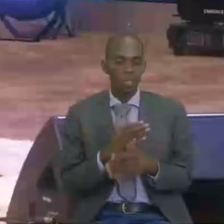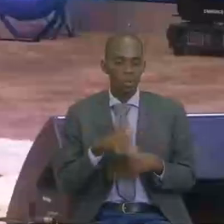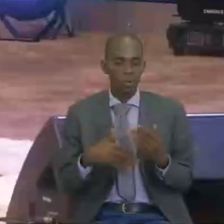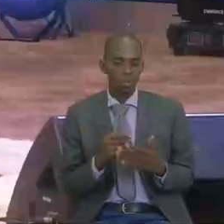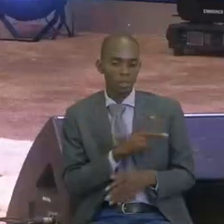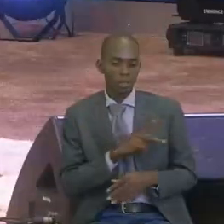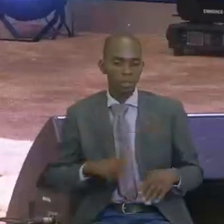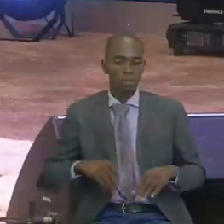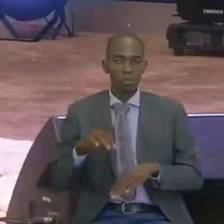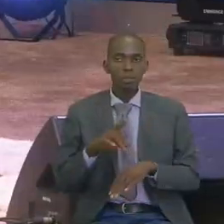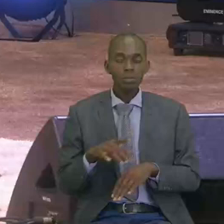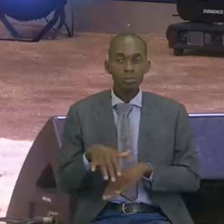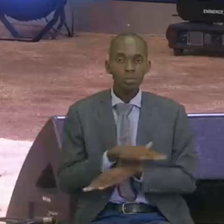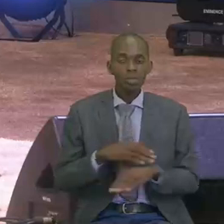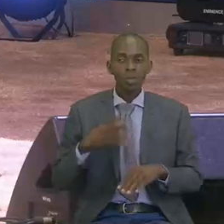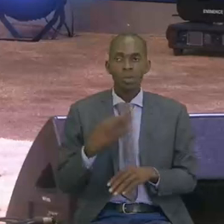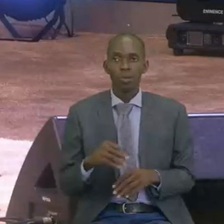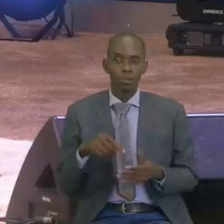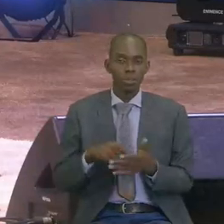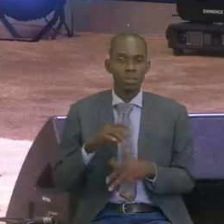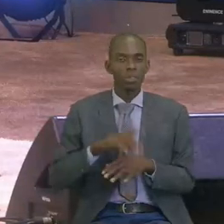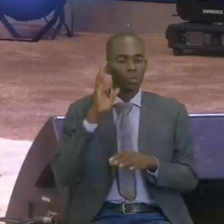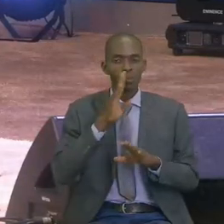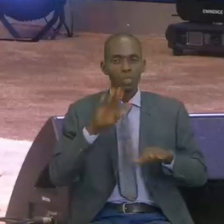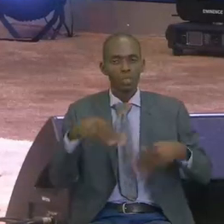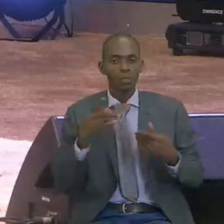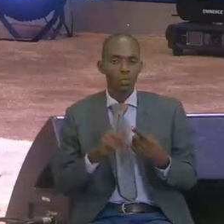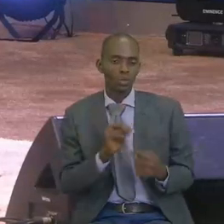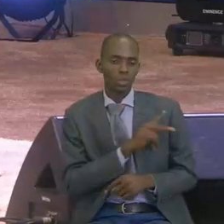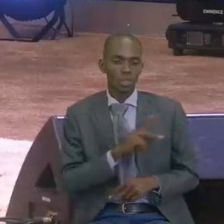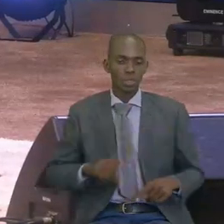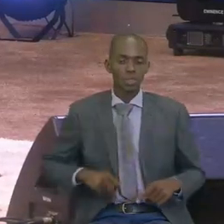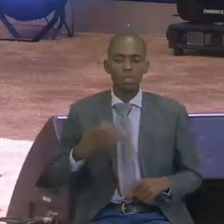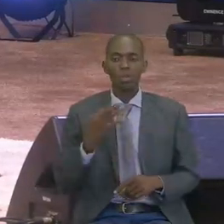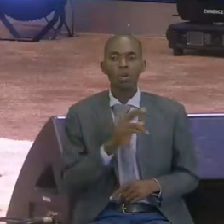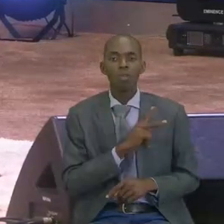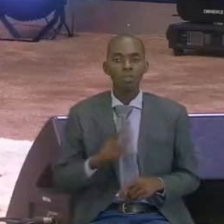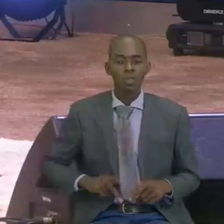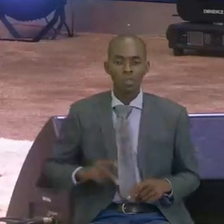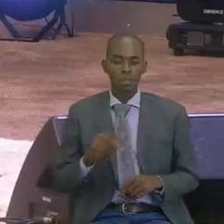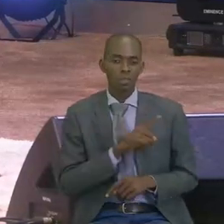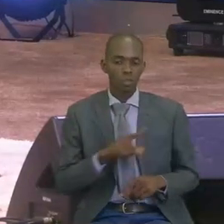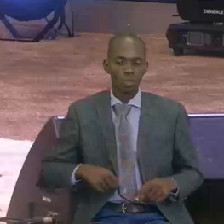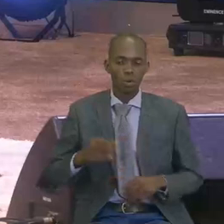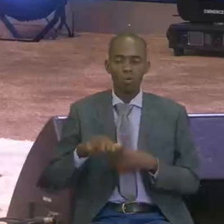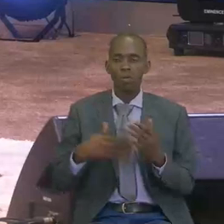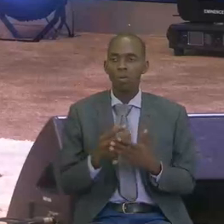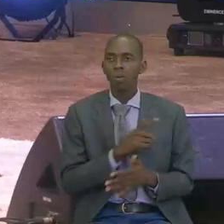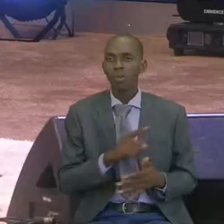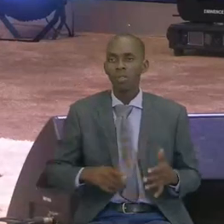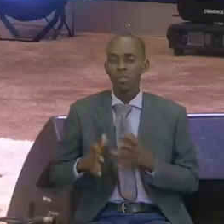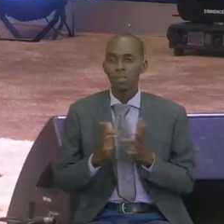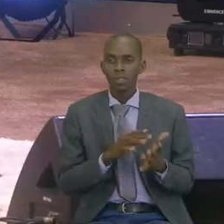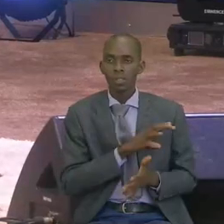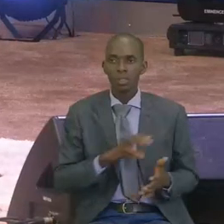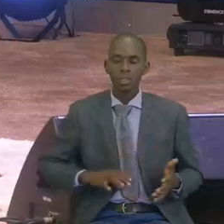monde sera donné au roi des rois, au Seigneur des seigneurs, le Seigneur Jésus, notre Sauveur, Seigneur qui régnera